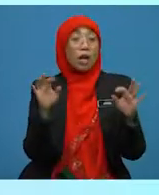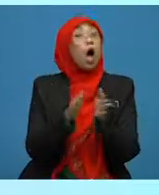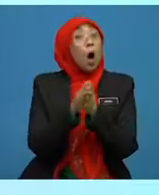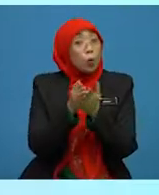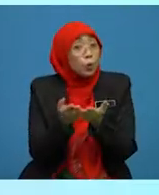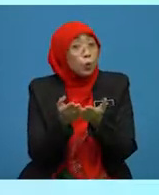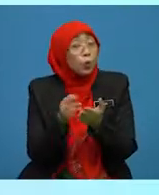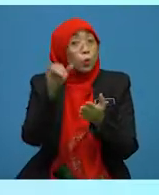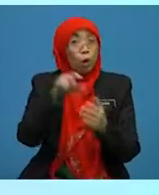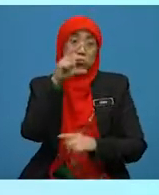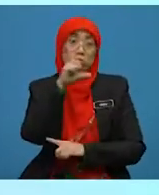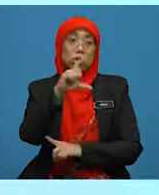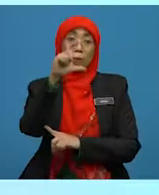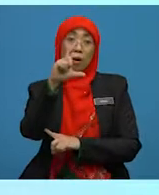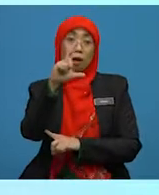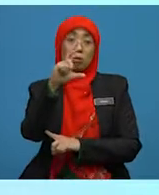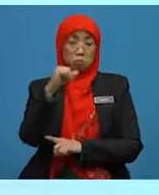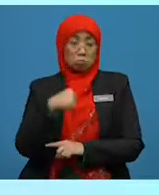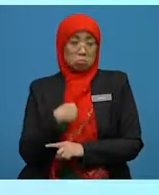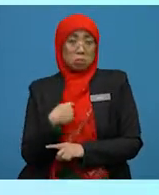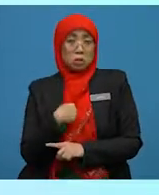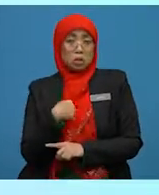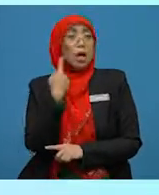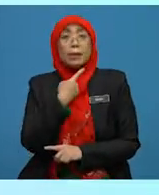Buku yang tebal itu milik kakak saya.